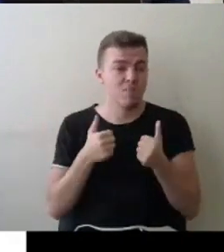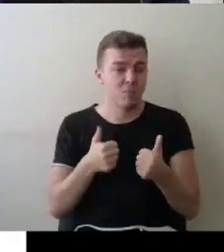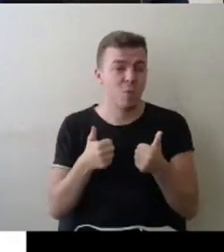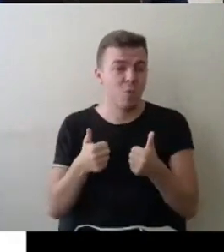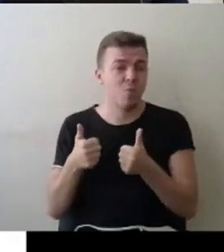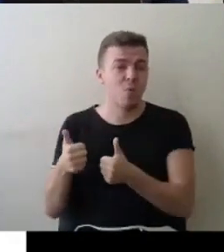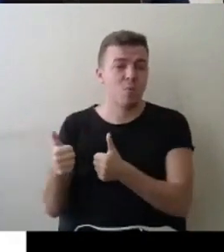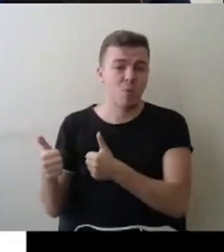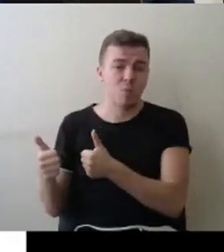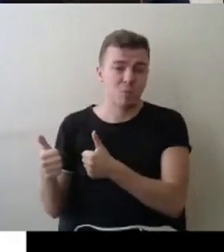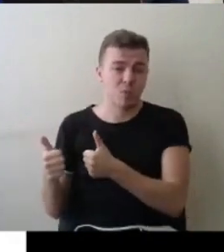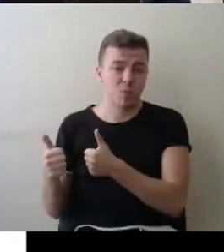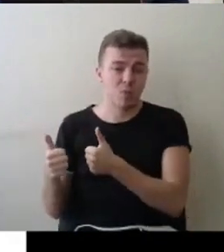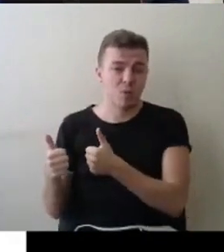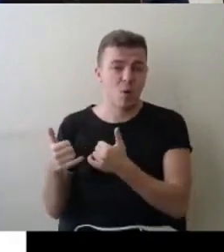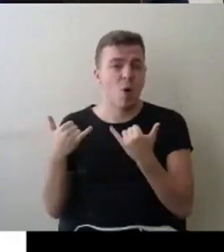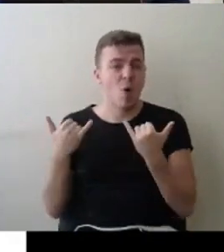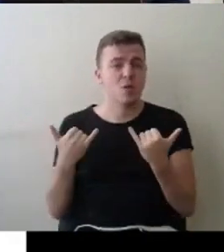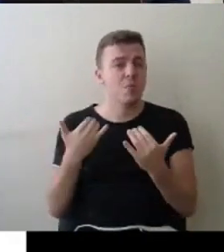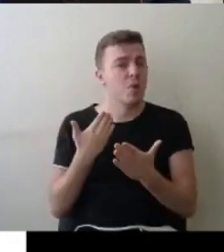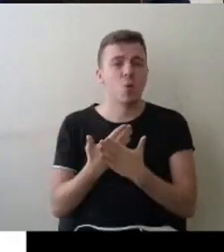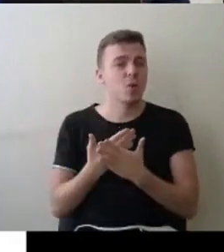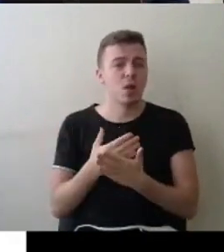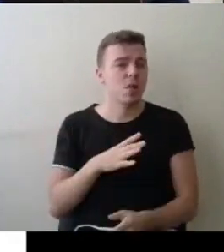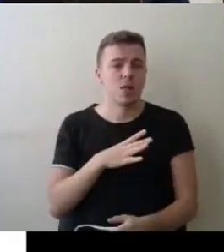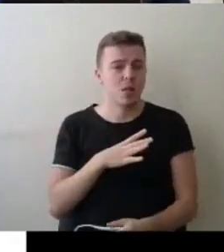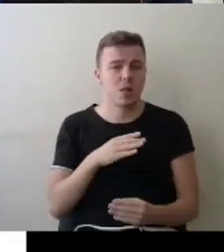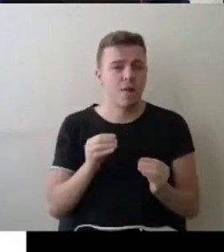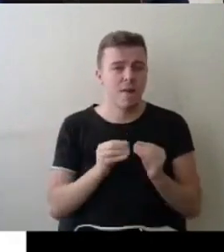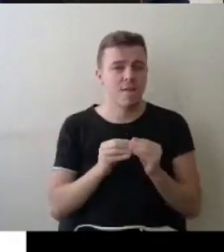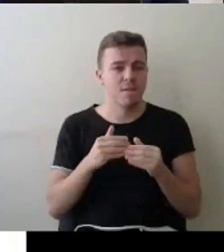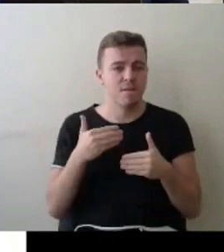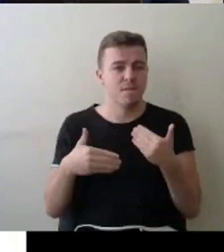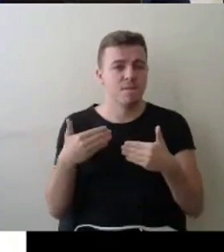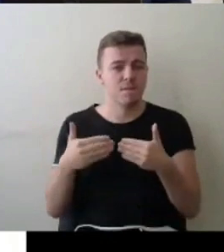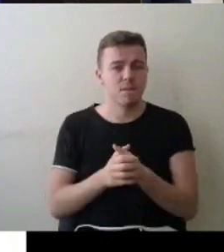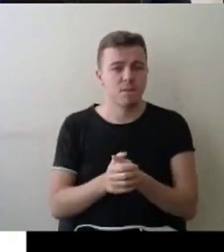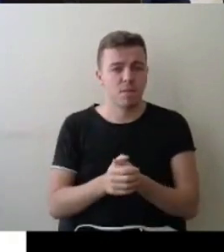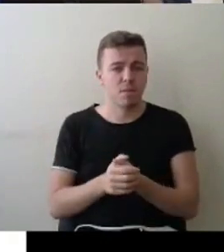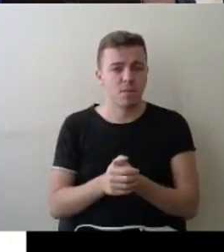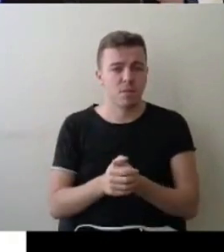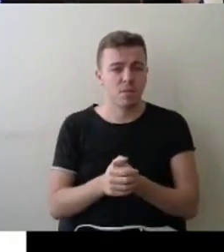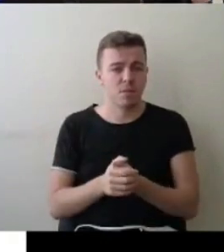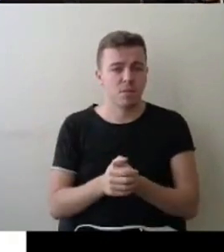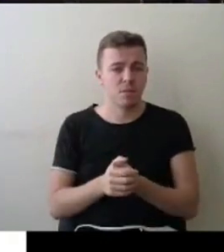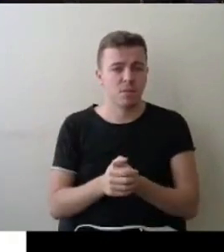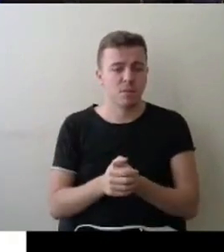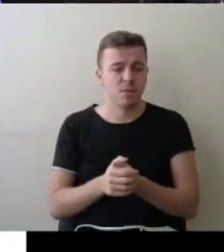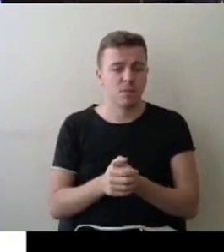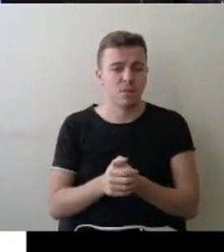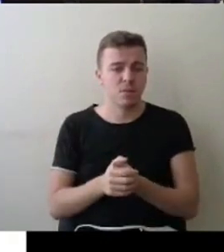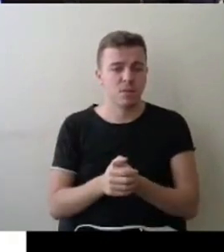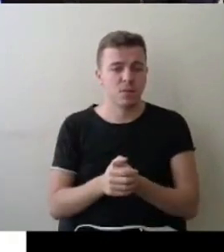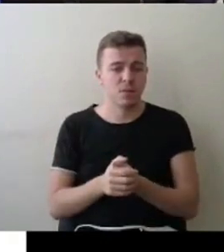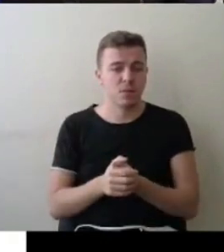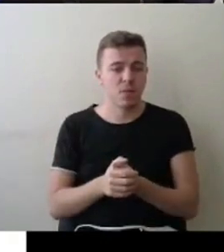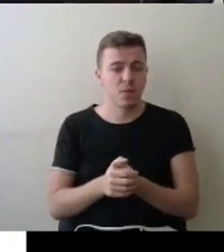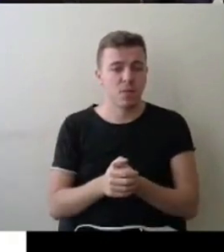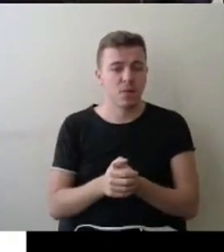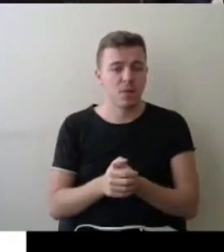veikia. Ne, kodėl dabar tai negali veikti? Tai turi galėti veikti. Tai reiškia, kad,